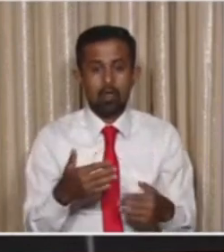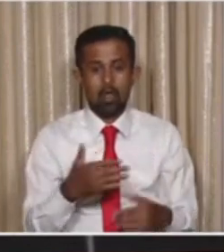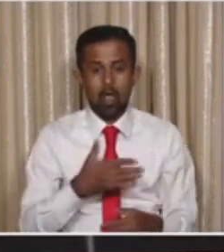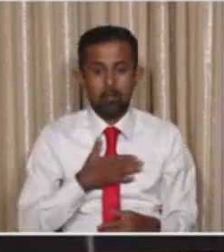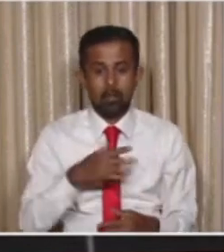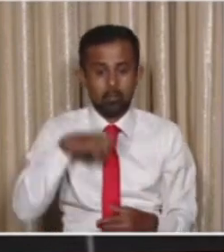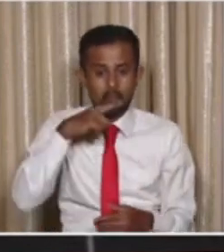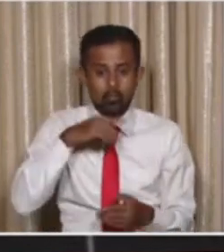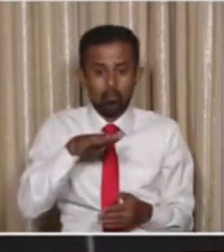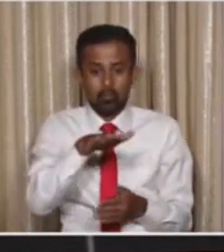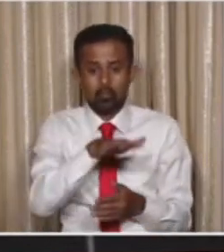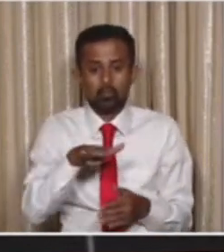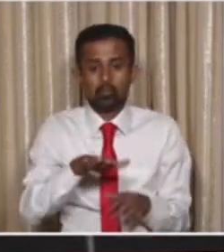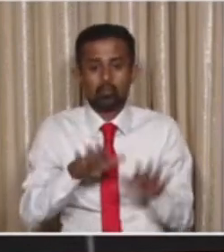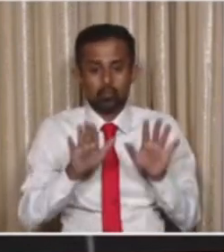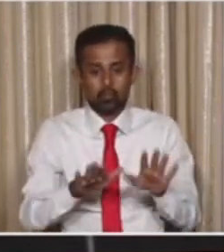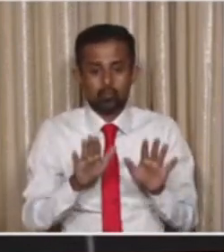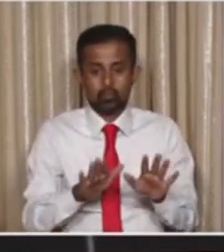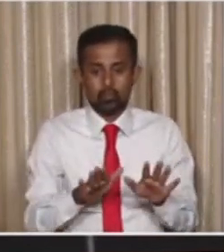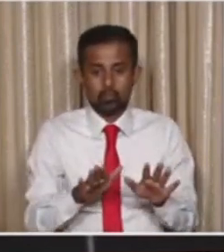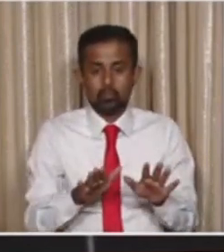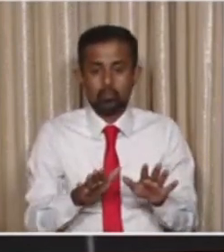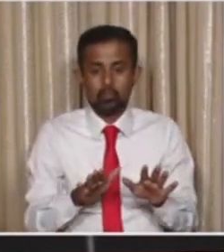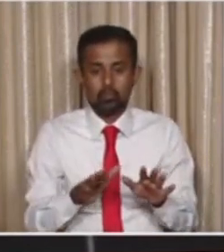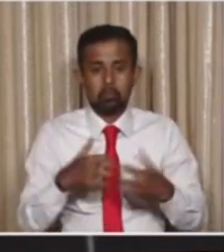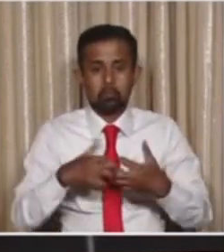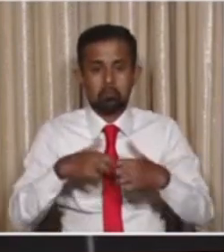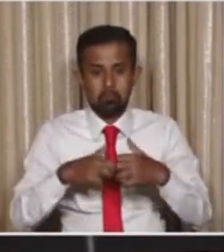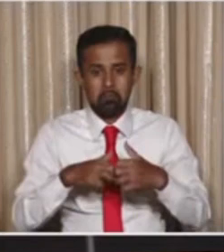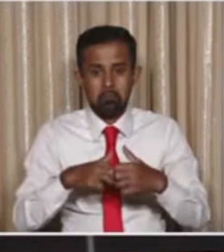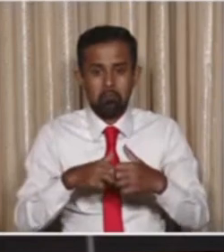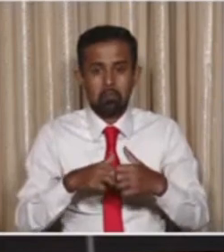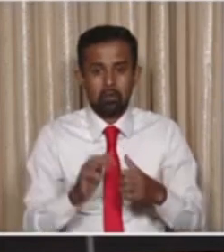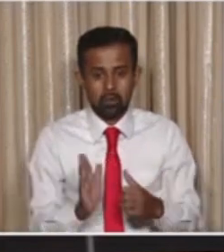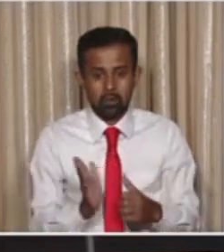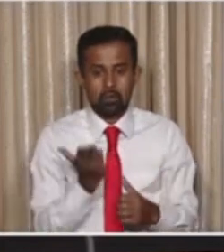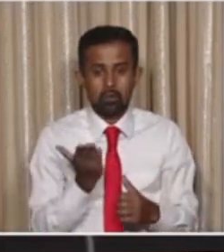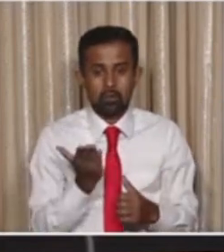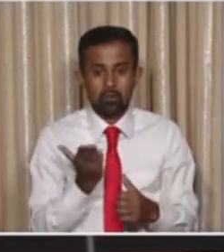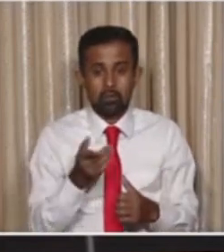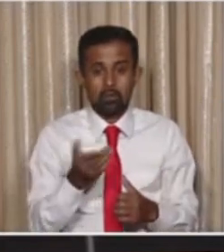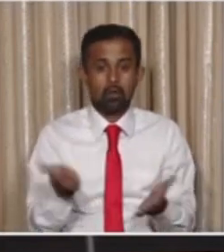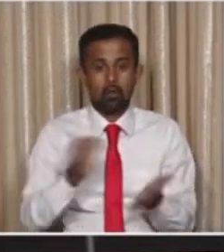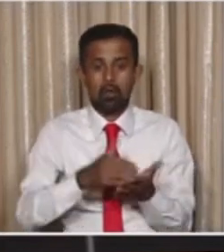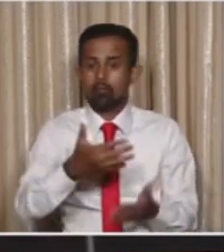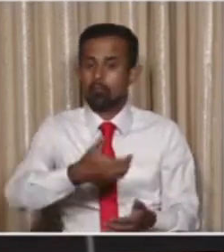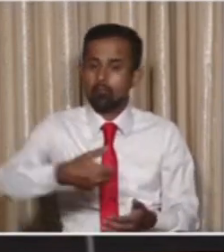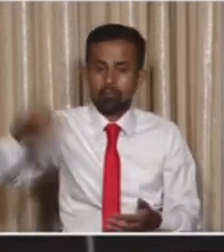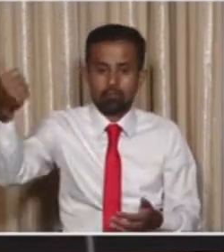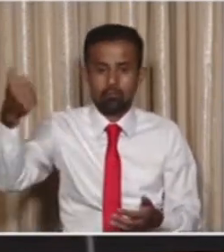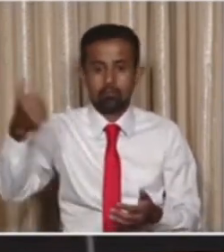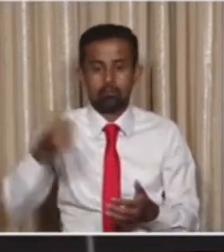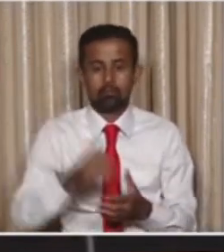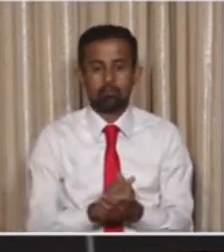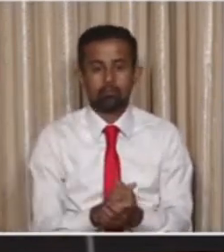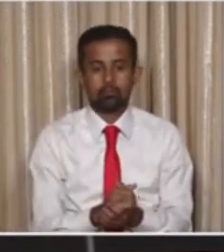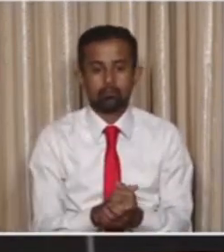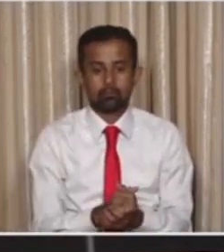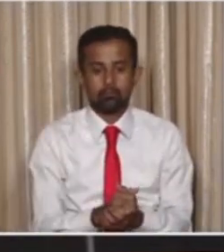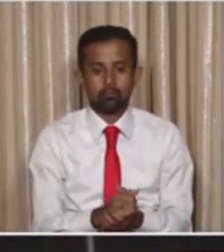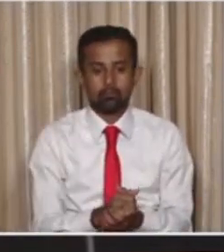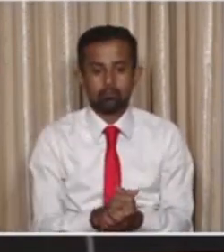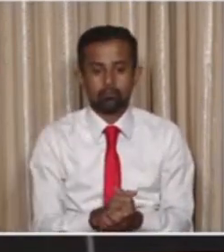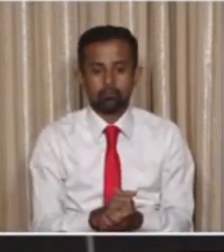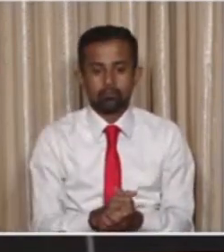Sri Lankan waters due to deteriorating weather conditions. සිංහලෙන් කියනවා නම් මේ අනතුරට ලක් වී ඇති නැව මුහුදු තීරය තුළ